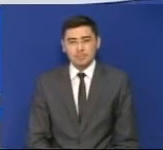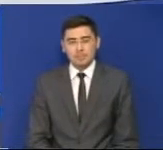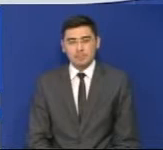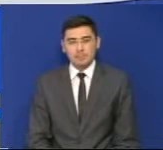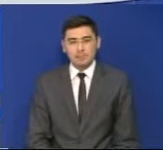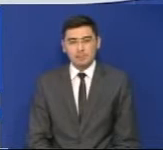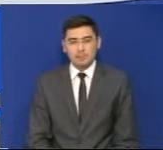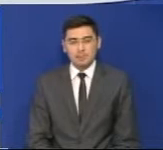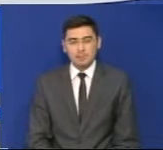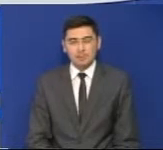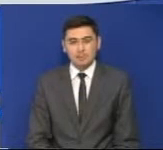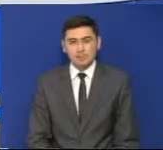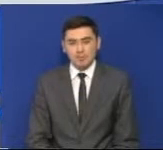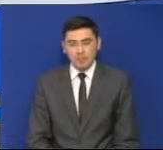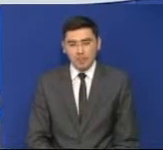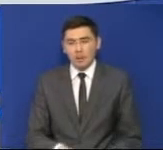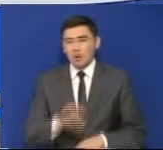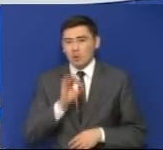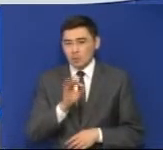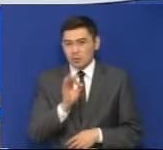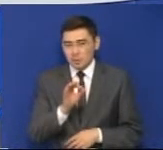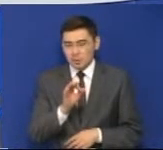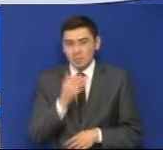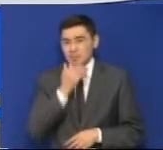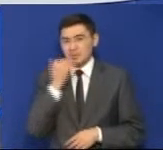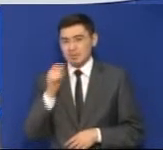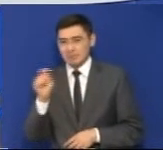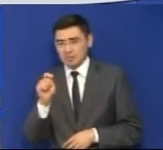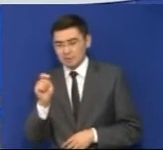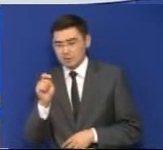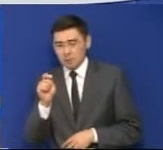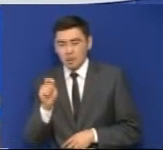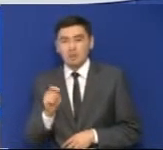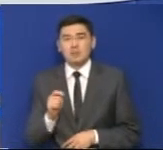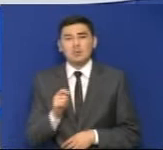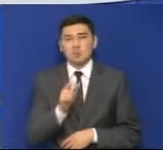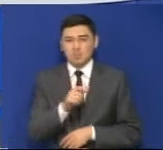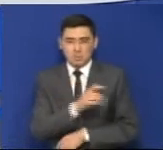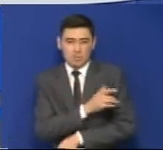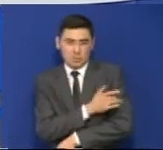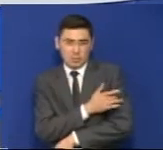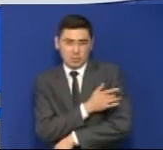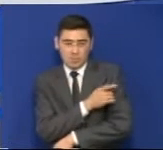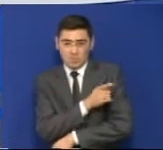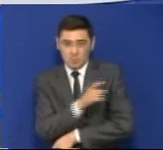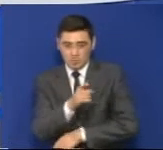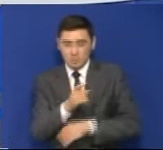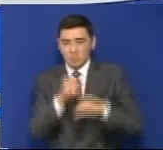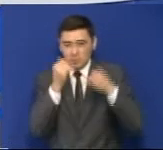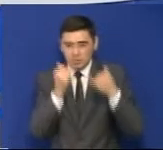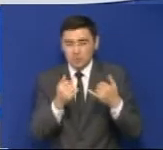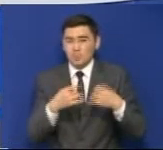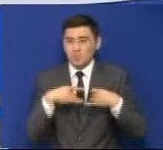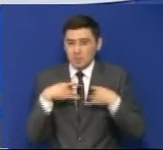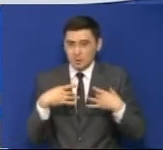Елімізде қазанның соңғы жексенбісінде әлеуметтік қызметкер күні аталып өтіледі. Осыған орай Семейде салтанатты шара ұйымдастырылды.